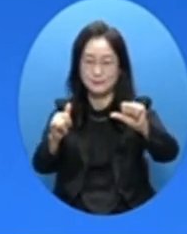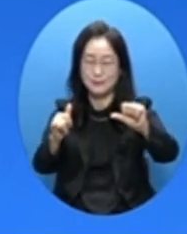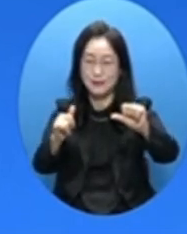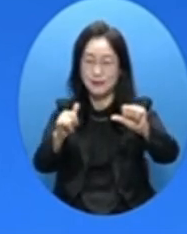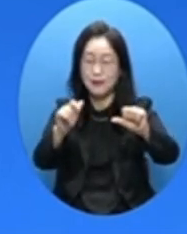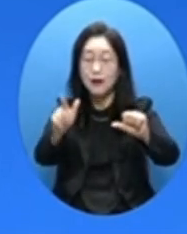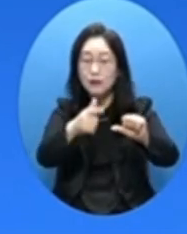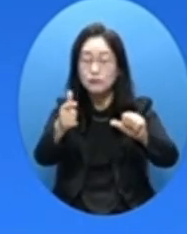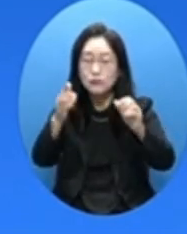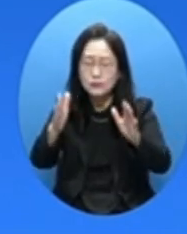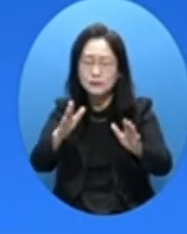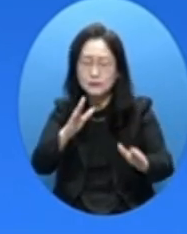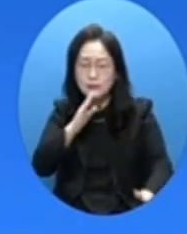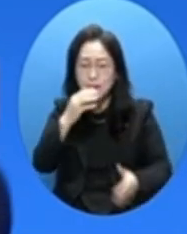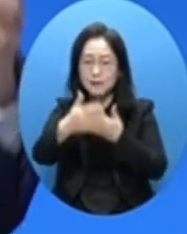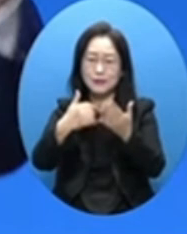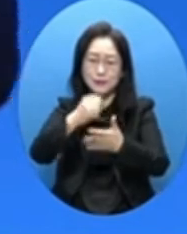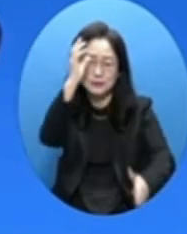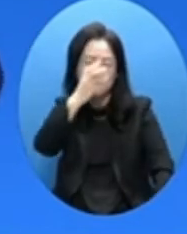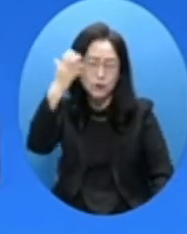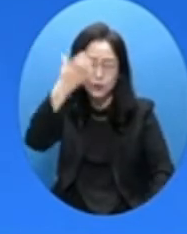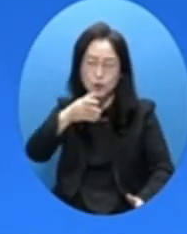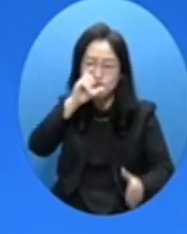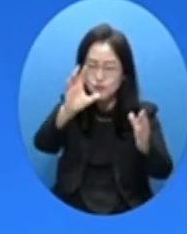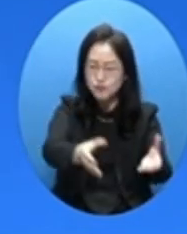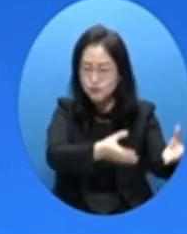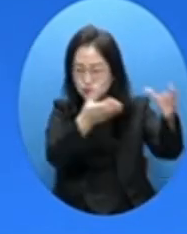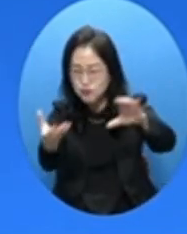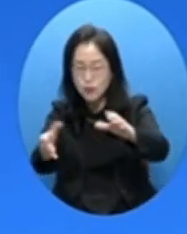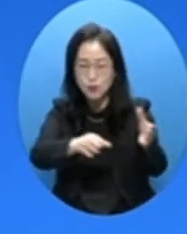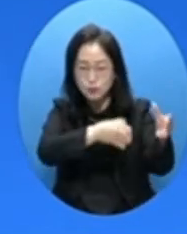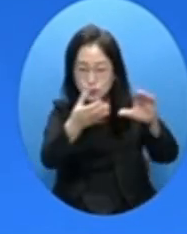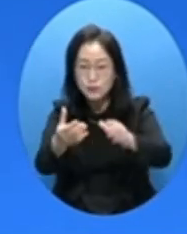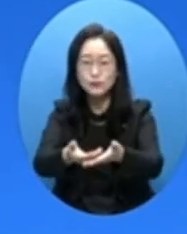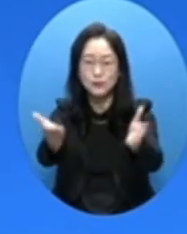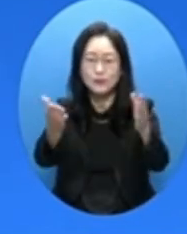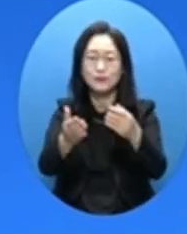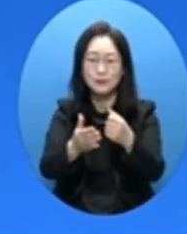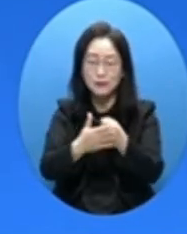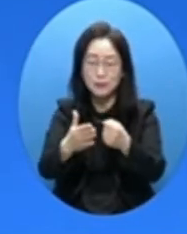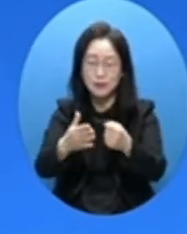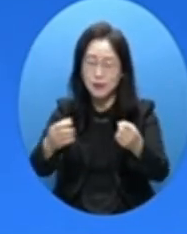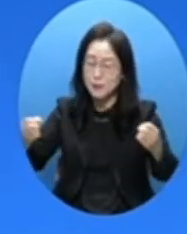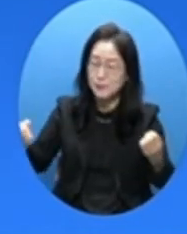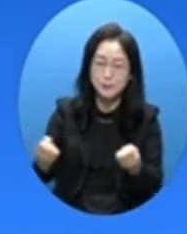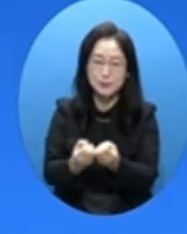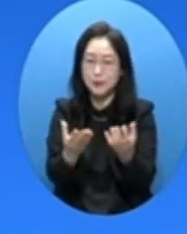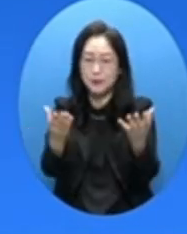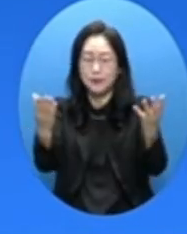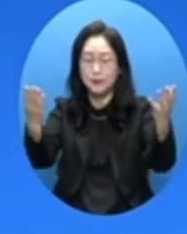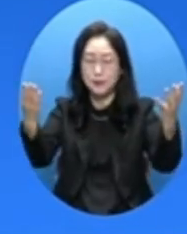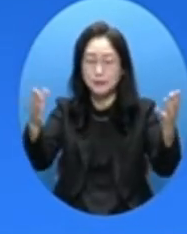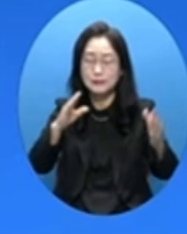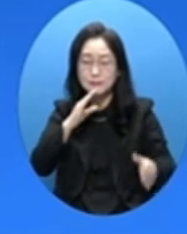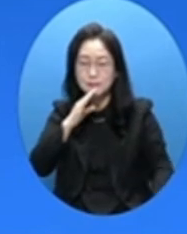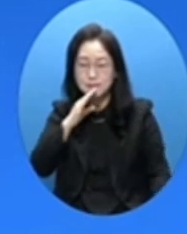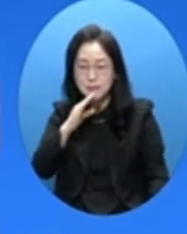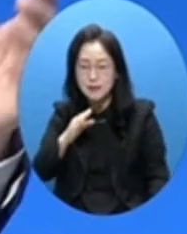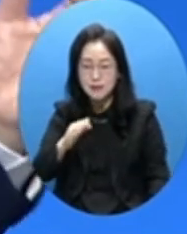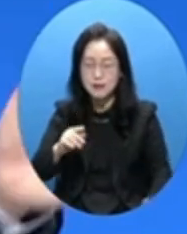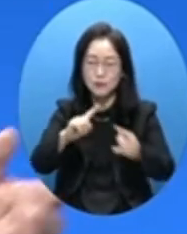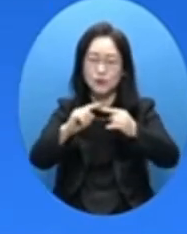하나님께서 성령을 물 붓듯이 부어주므로 말미암아 폭발적인 교회 봉의 역사가 일어나게 된 것입니다